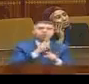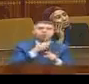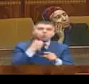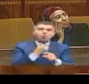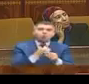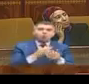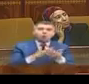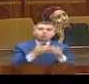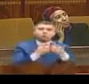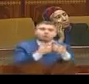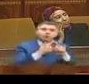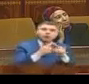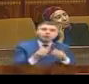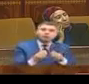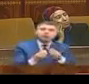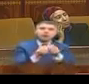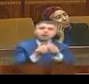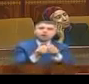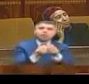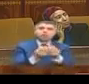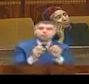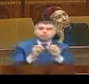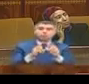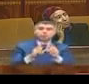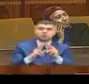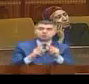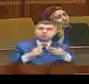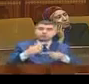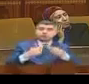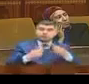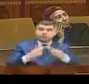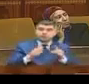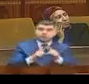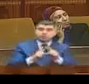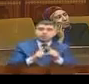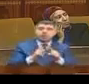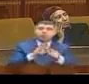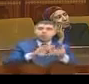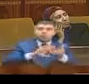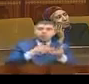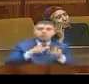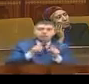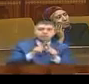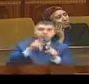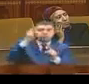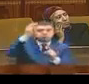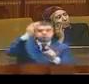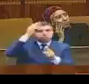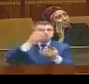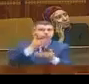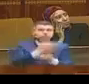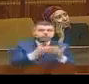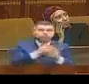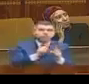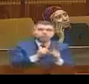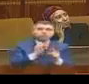ايا كان، حنا غادي نواجهها بما يلزم، لاننا حنا كنعتبروا راسنا اغلبيه راشده وناصحه، وهذا الشيء